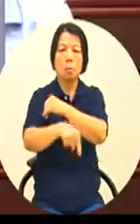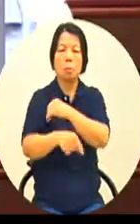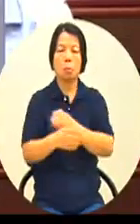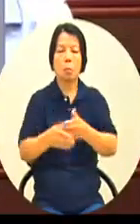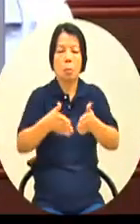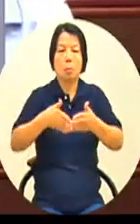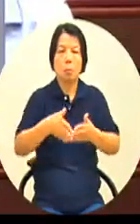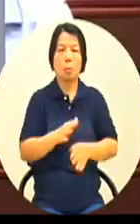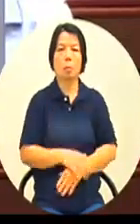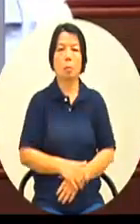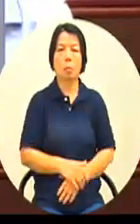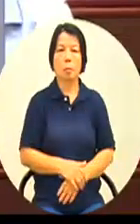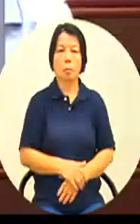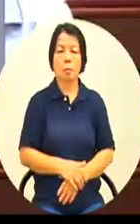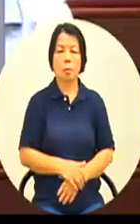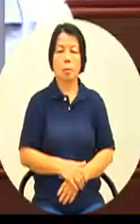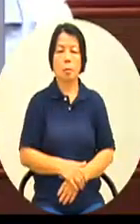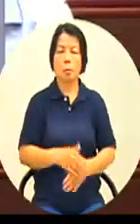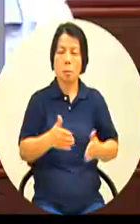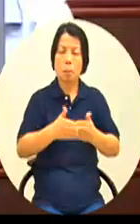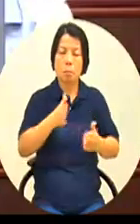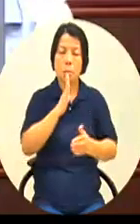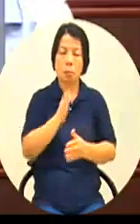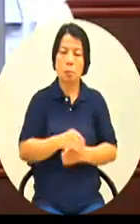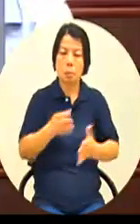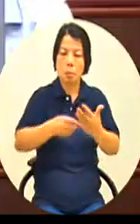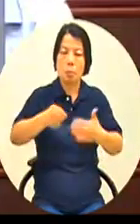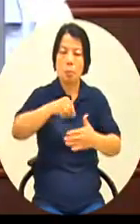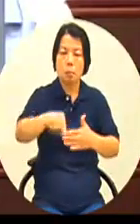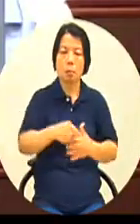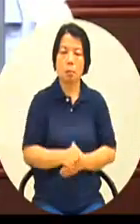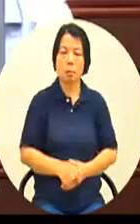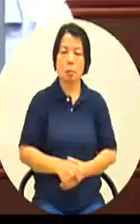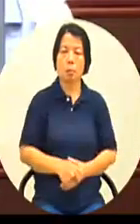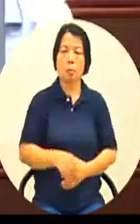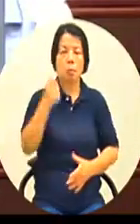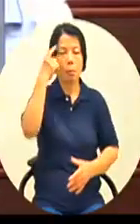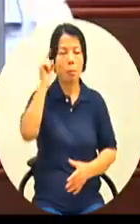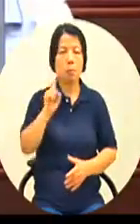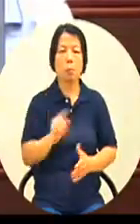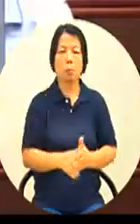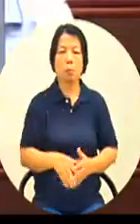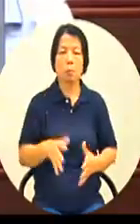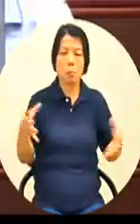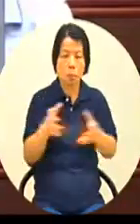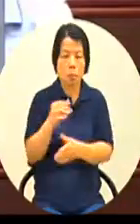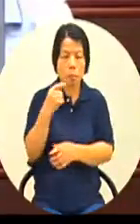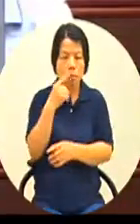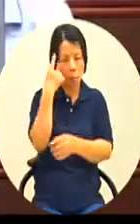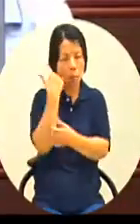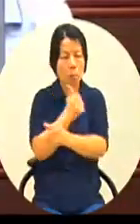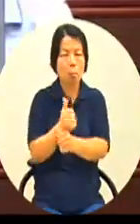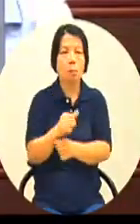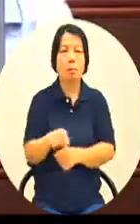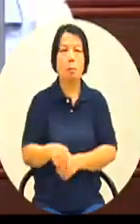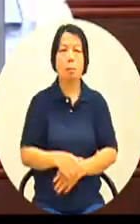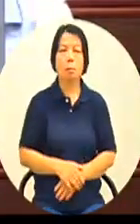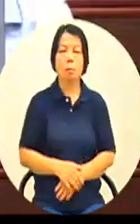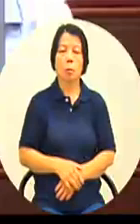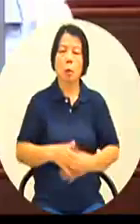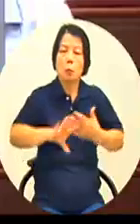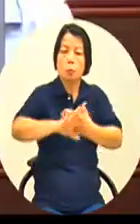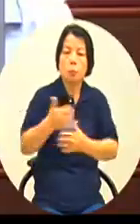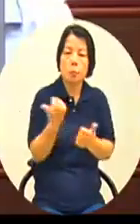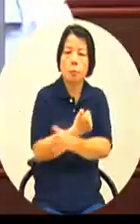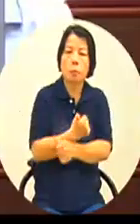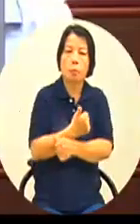求，反而是我们希望能够去提升。提升的概念就是说，或许我们共同来思考有没有其他更好的可以替